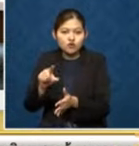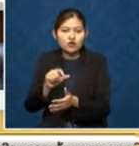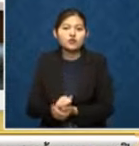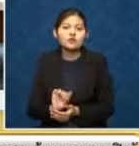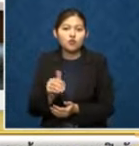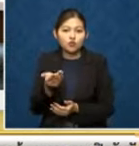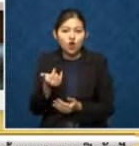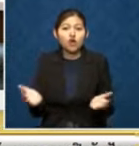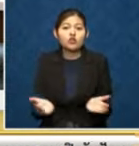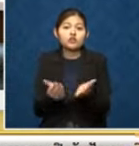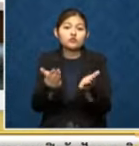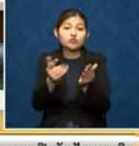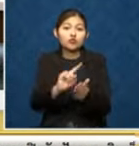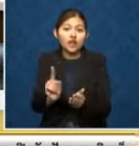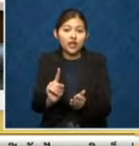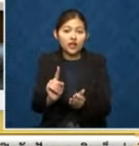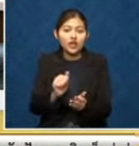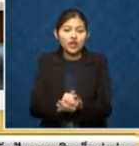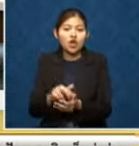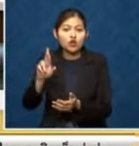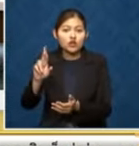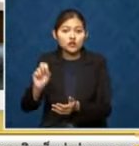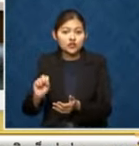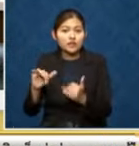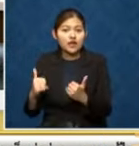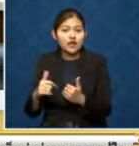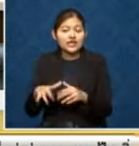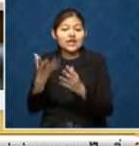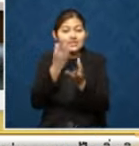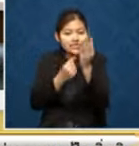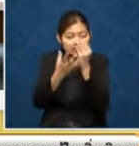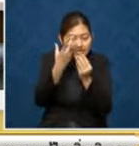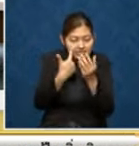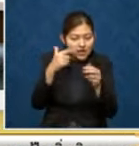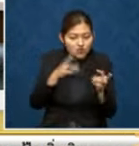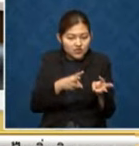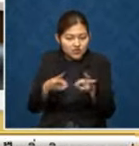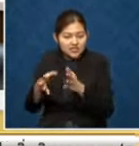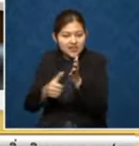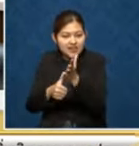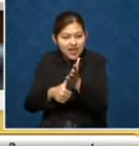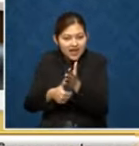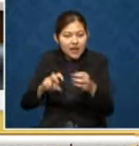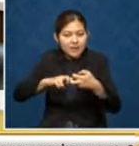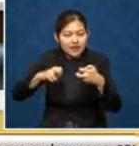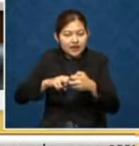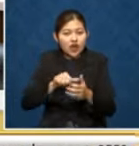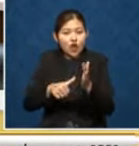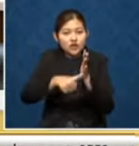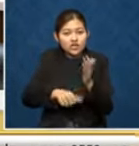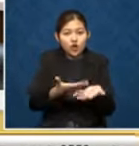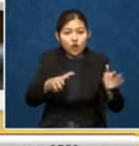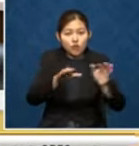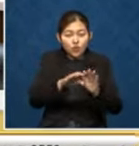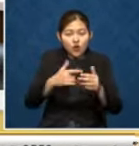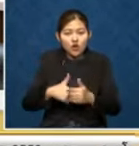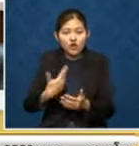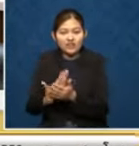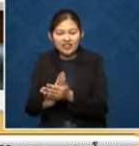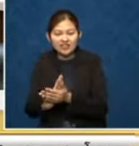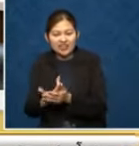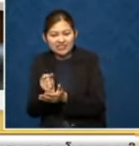ผมจึงขอสนับสนุนให้เราใช้กลไกของสภาครับในการศึกษาและหาทางออกให้ปัญหาหนี้สินุเรือนและปัญหาค่าครองชีพ